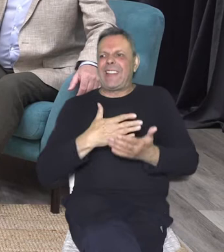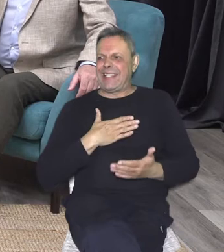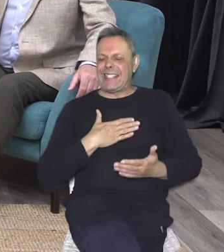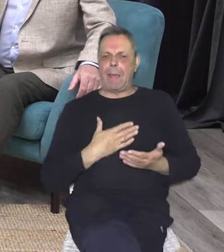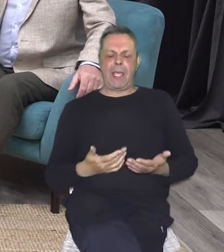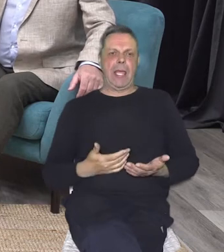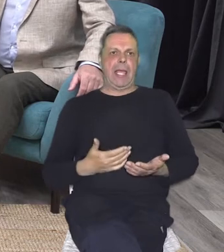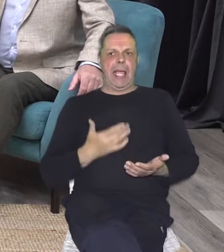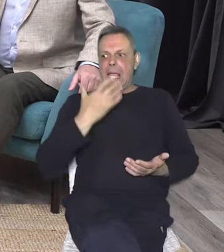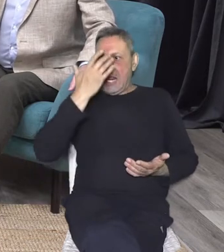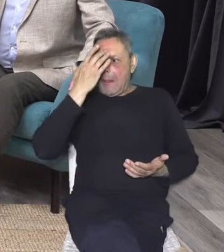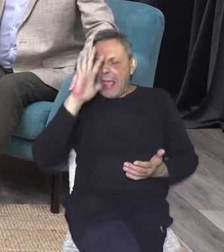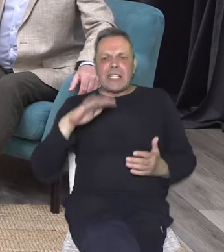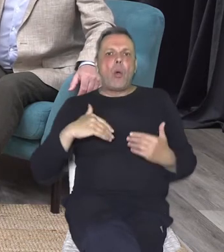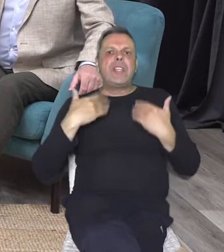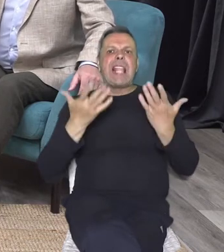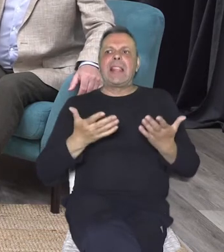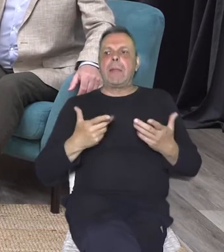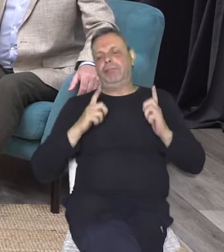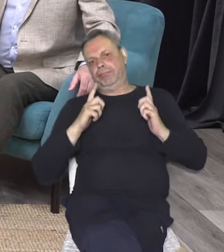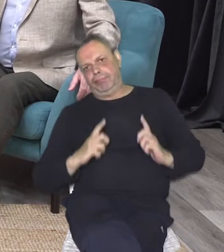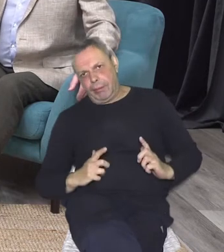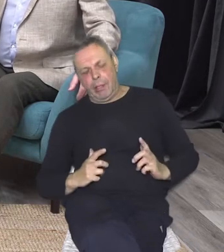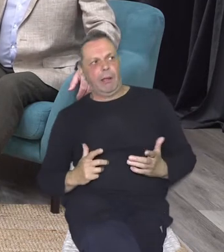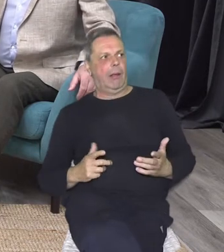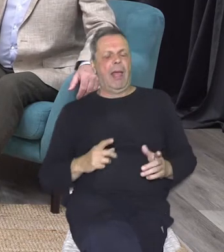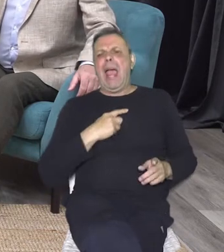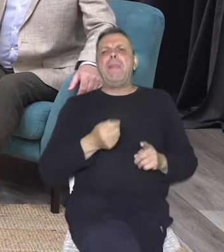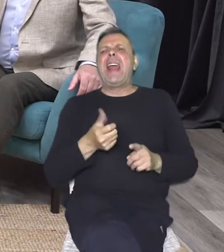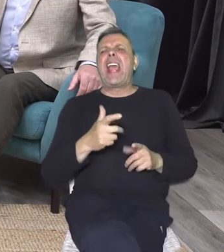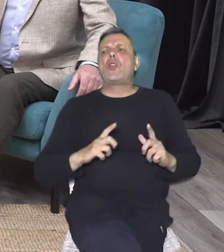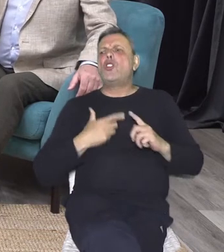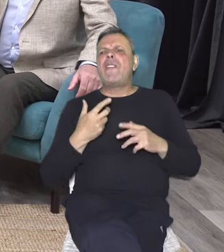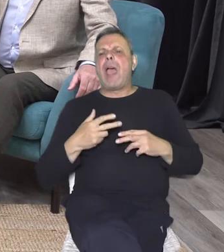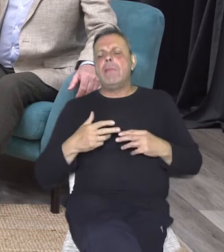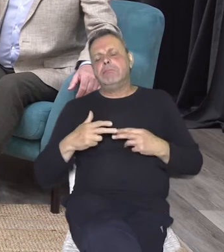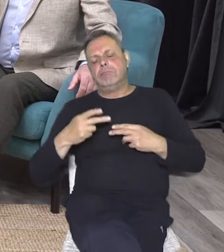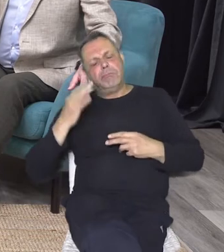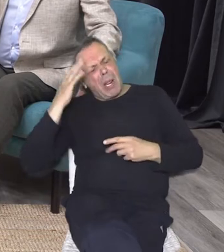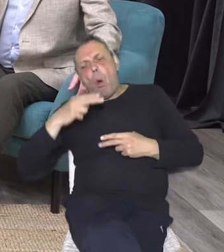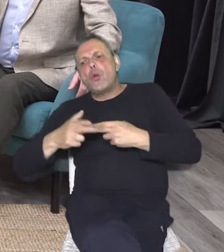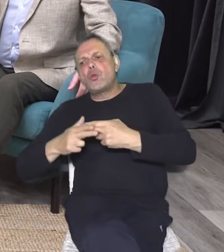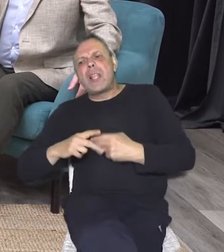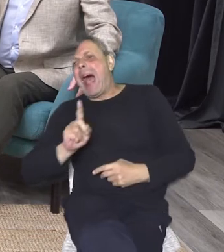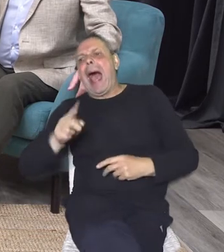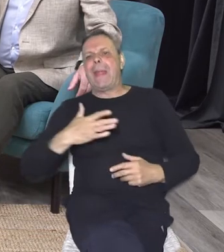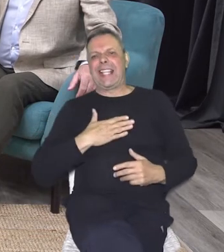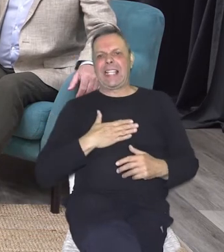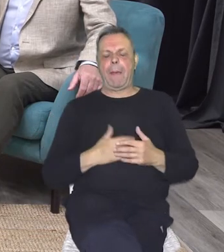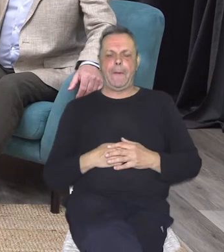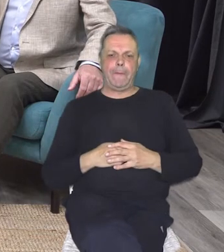posvetiti sebi, ne znaju se dati oduška, nerijetko žive za susjede, a ne za